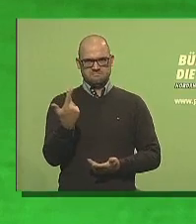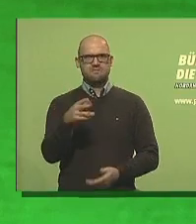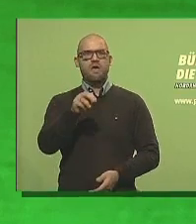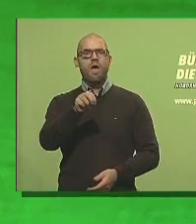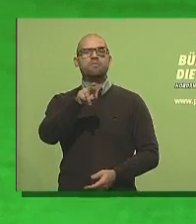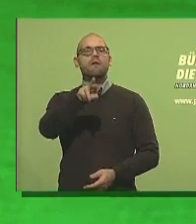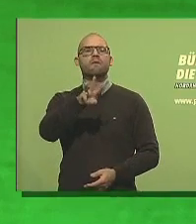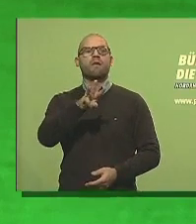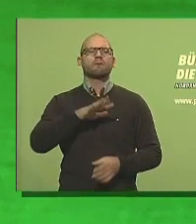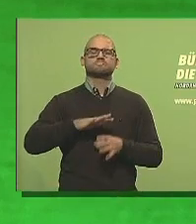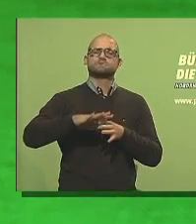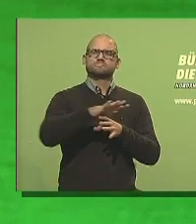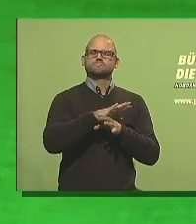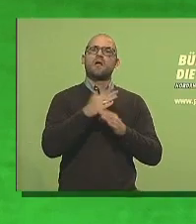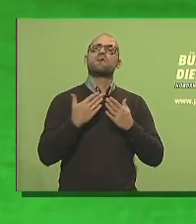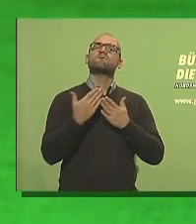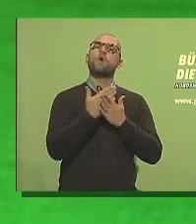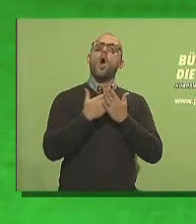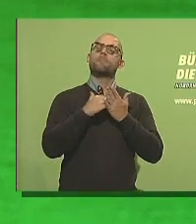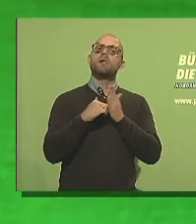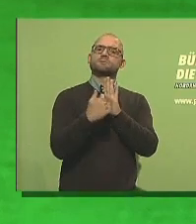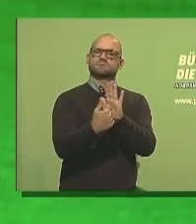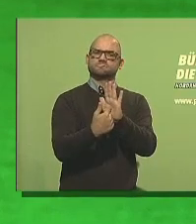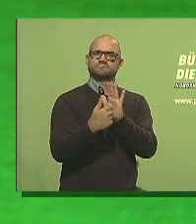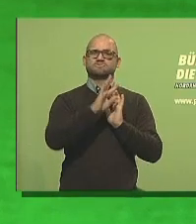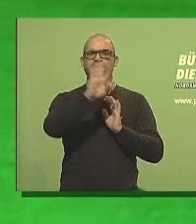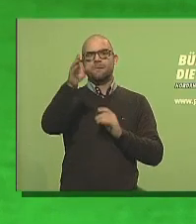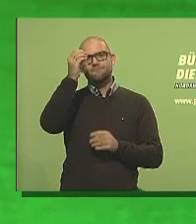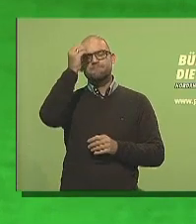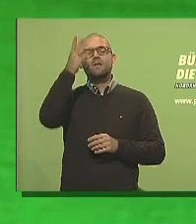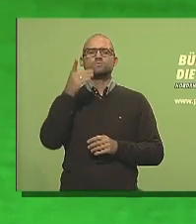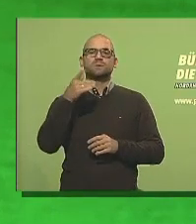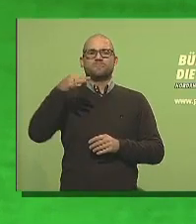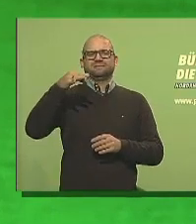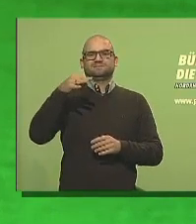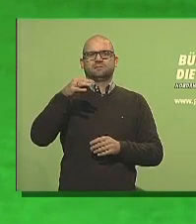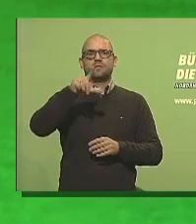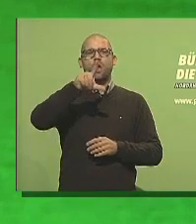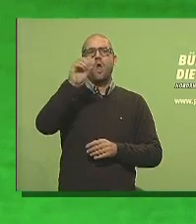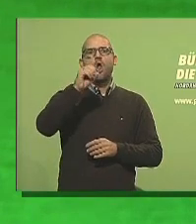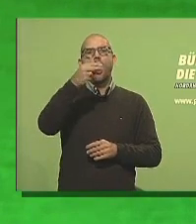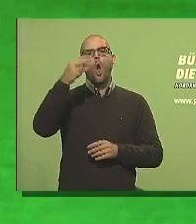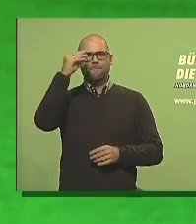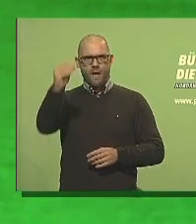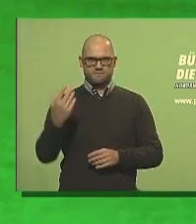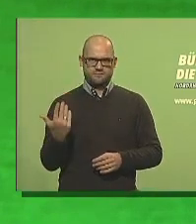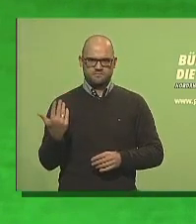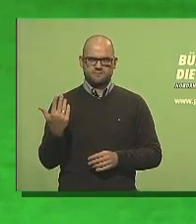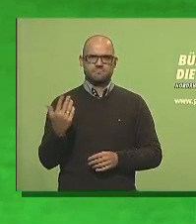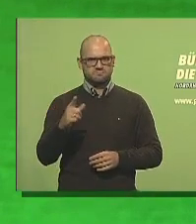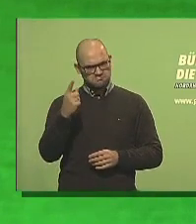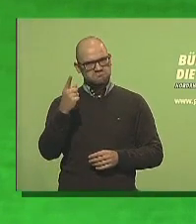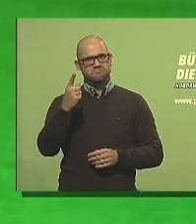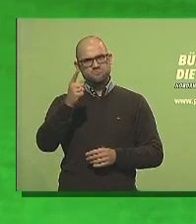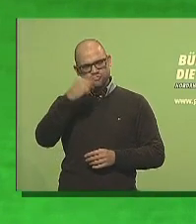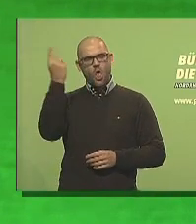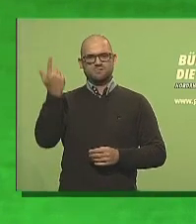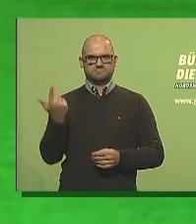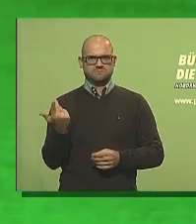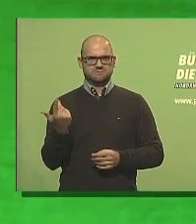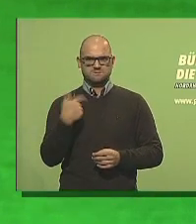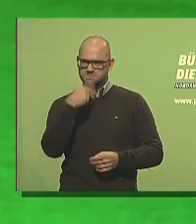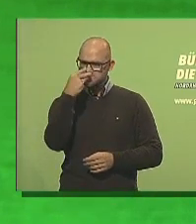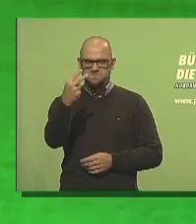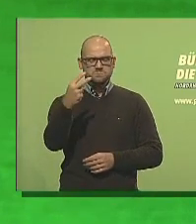Ihr könnt stolz sein auf eure Bildungsministerin Silvia Löhrmann, und wir sind stolz darauf, dass wir hier zeigen können, es